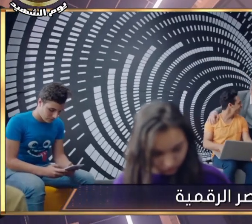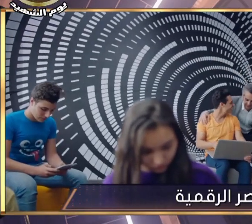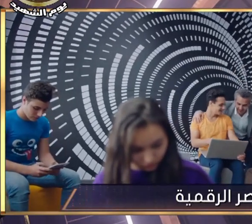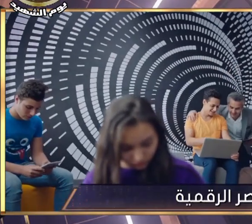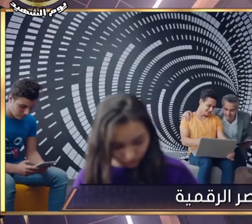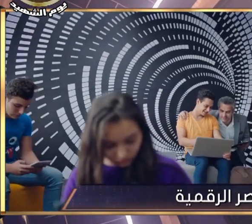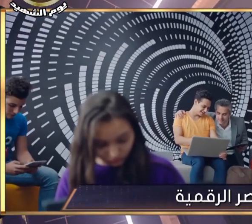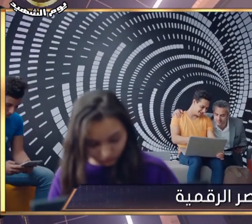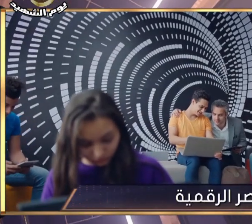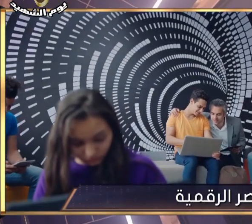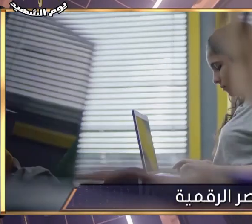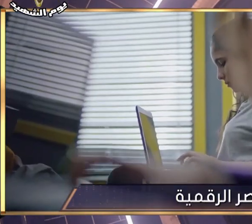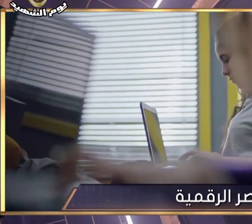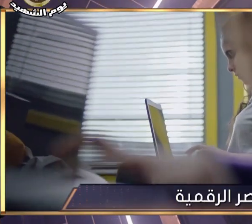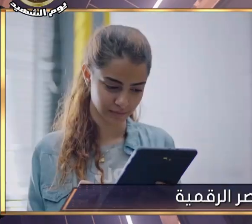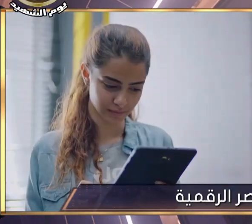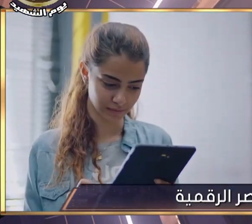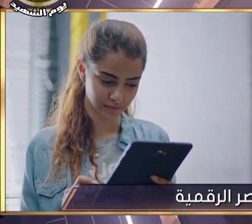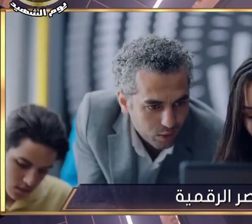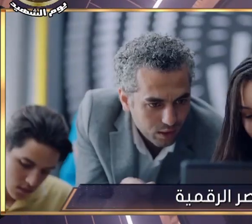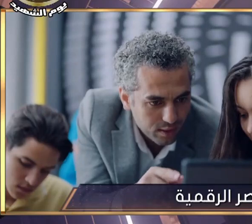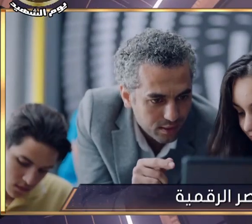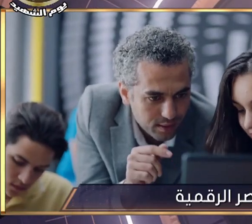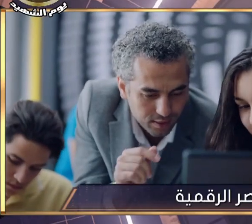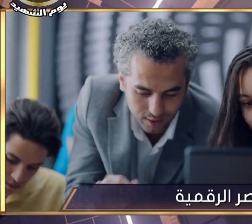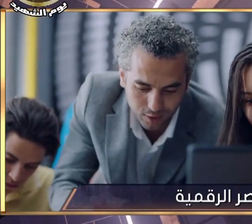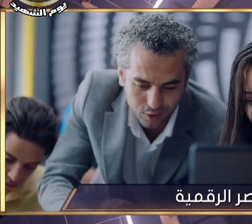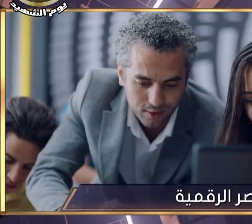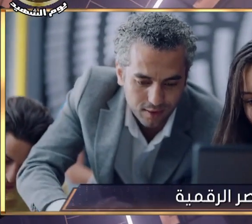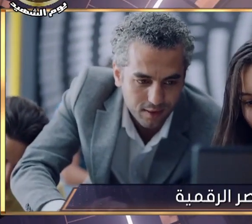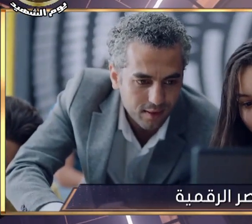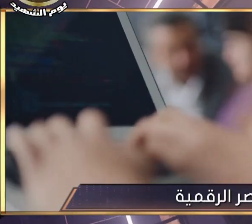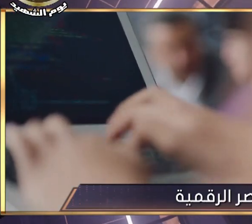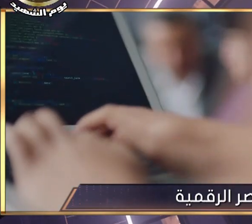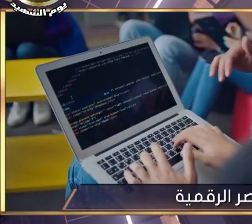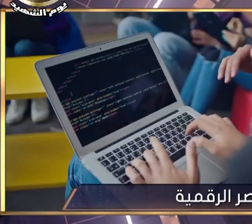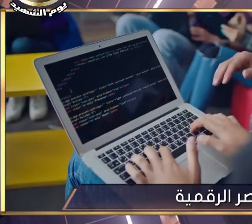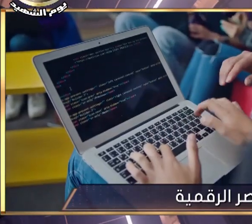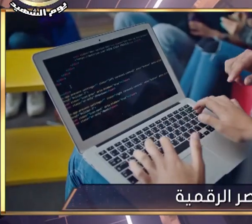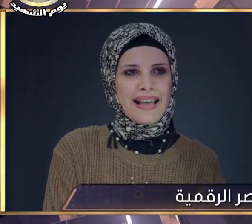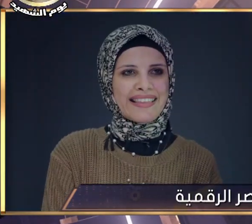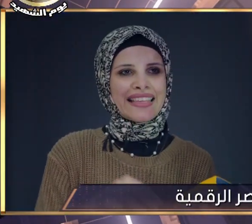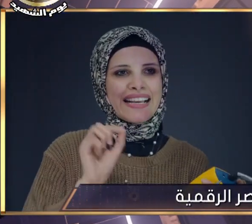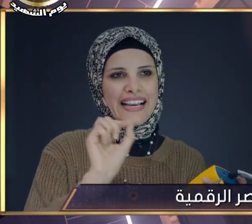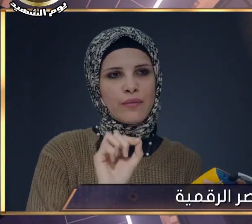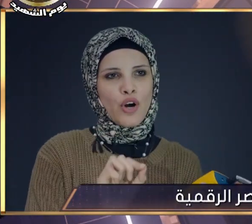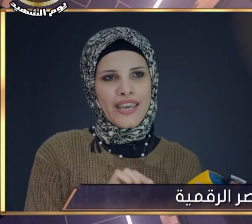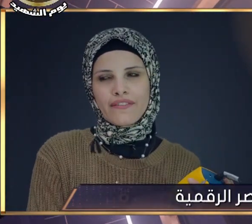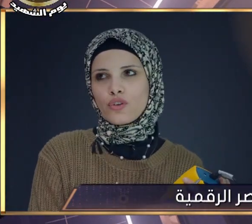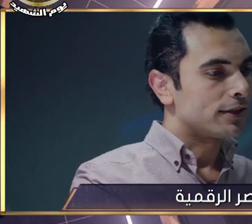الحكوميه كلها. انت انتقيت الدول عموما لو تاخد الخدمات بتاعتها هتلاقيها اكتر من 1000